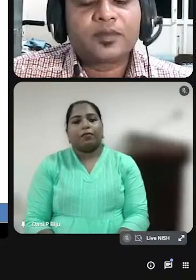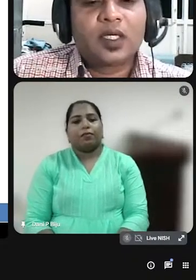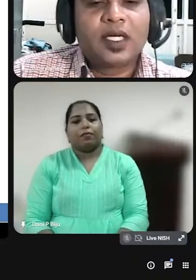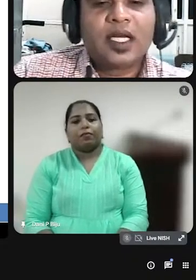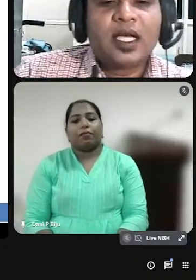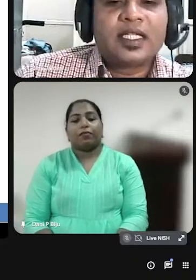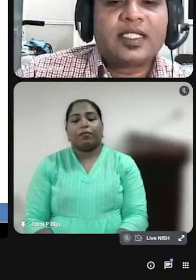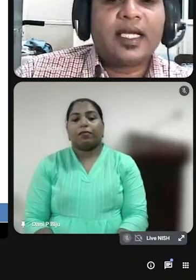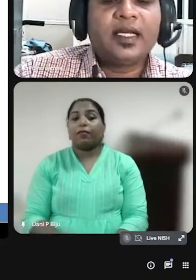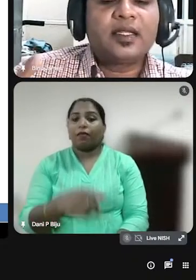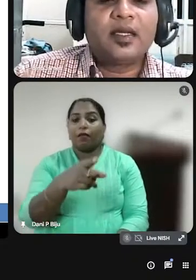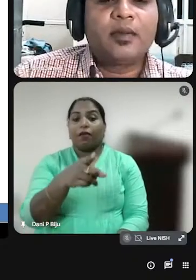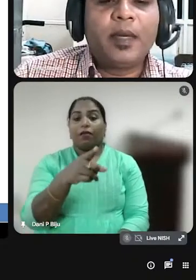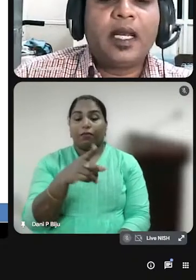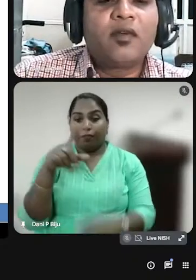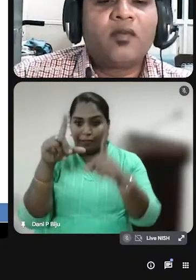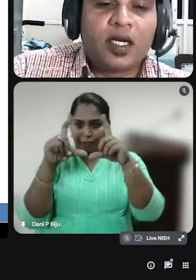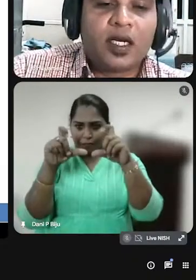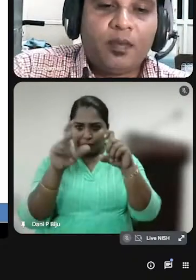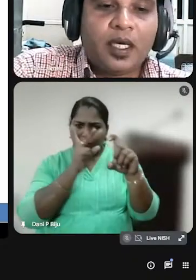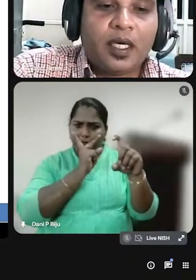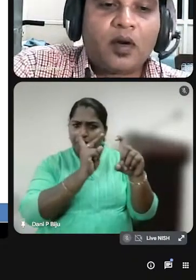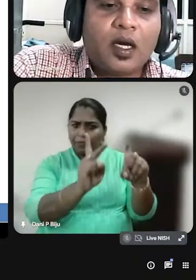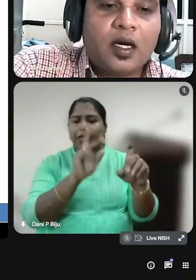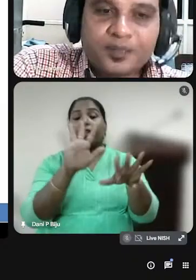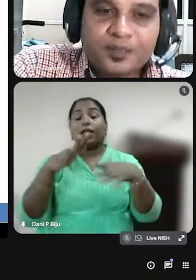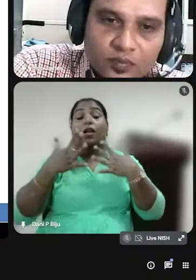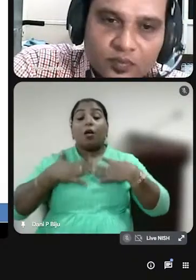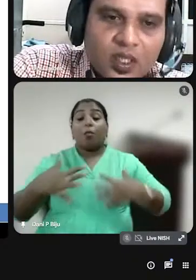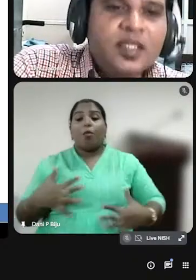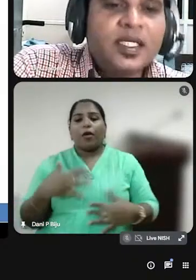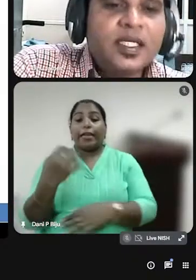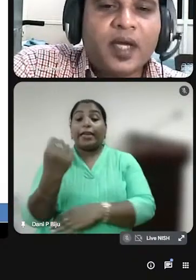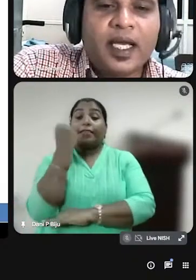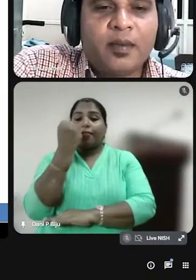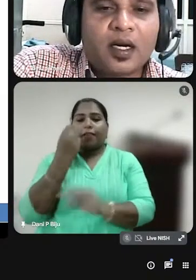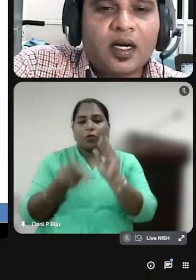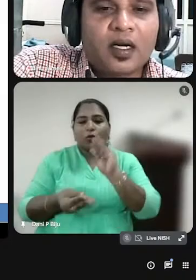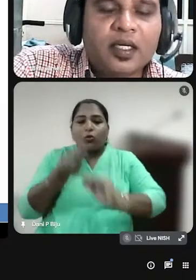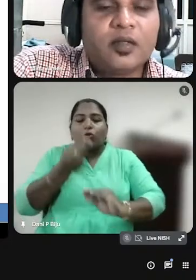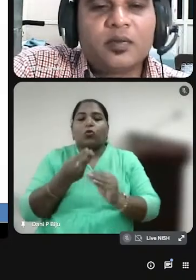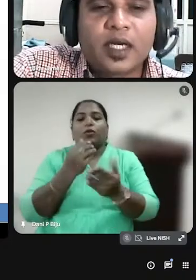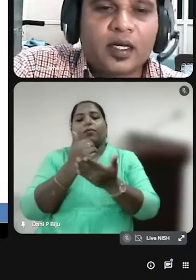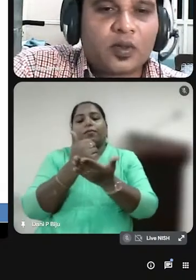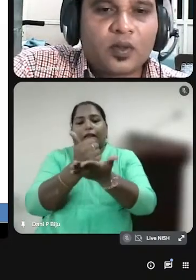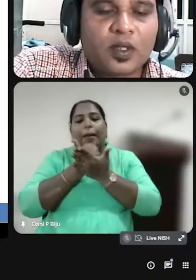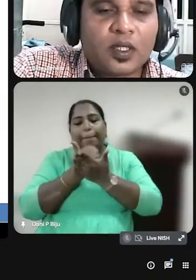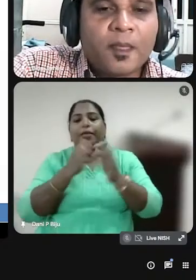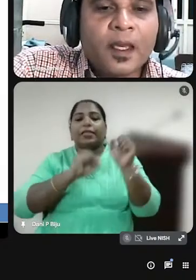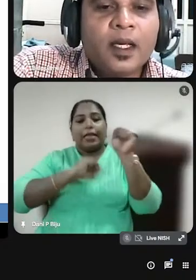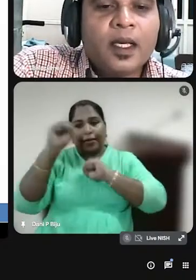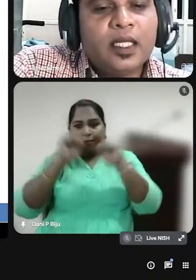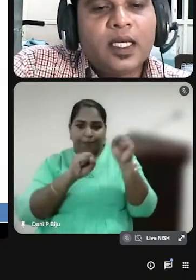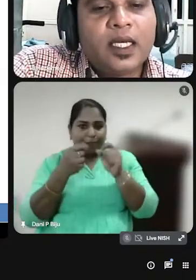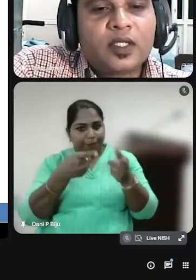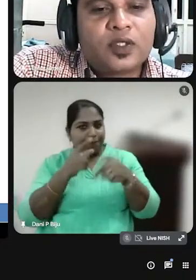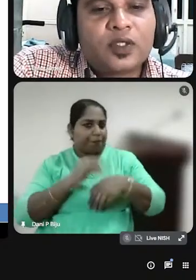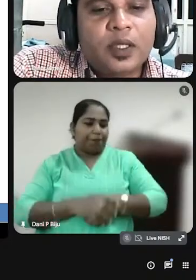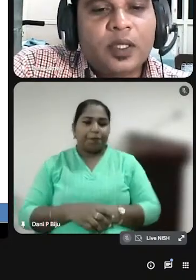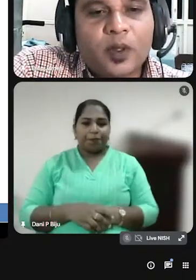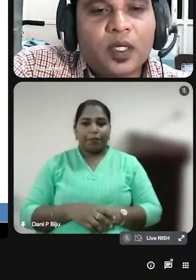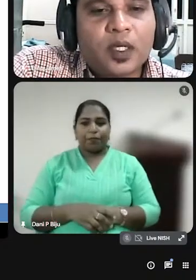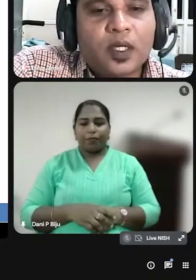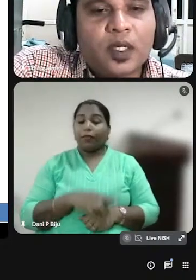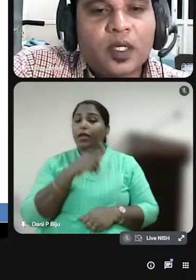ഇത് ശരീരത്തിന് ബലം വർദ്ധിപ്പിക്കാനുള്ള ചില വ്യായാമങ്ങളാണ്. ഇതൊന്നും കരുതുന്നുണ്ട്. ഇതിന്റെ